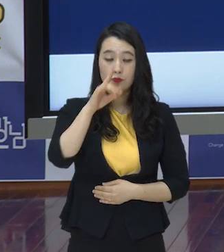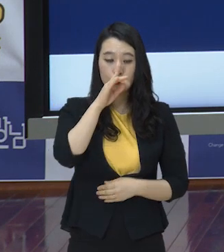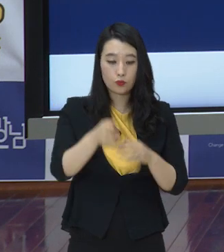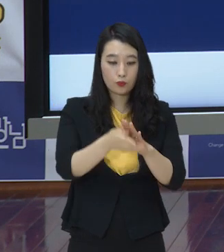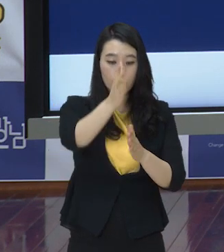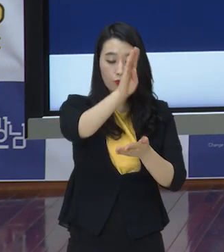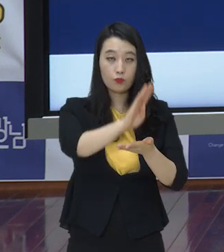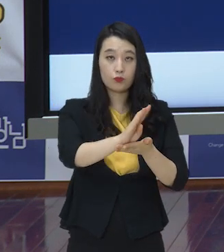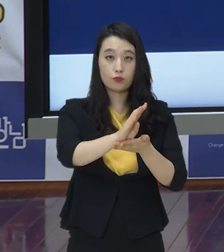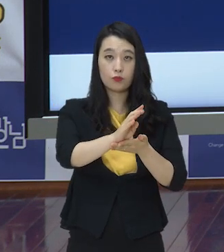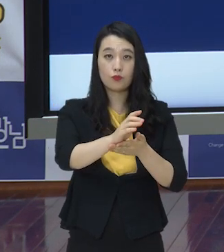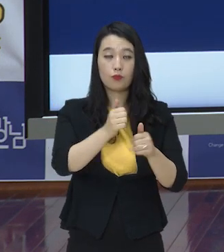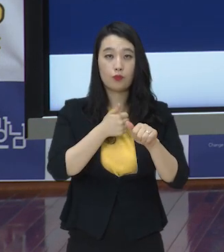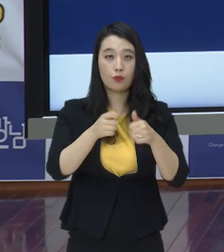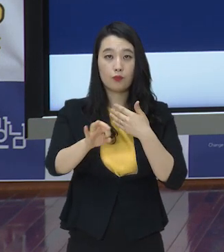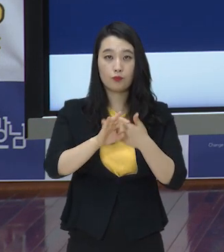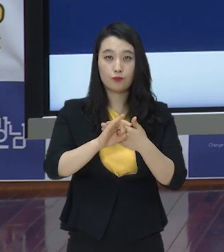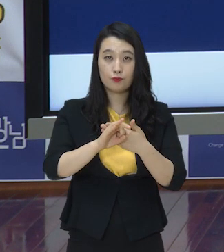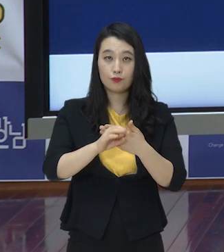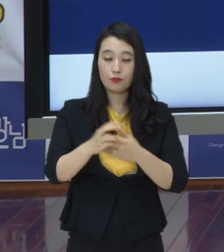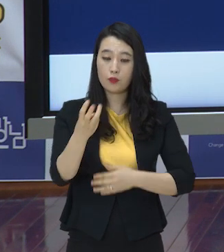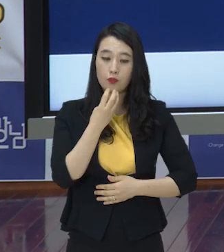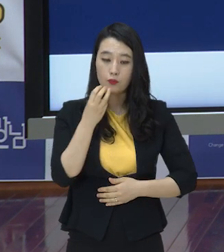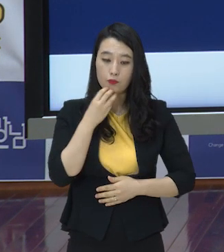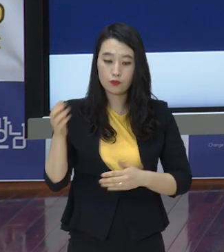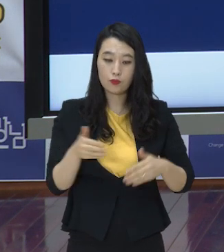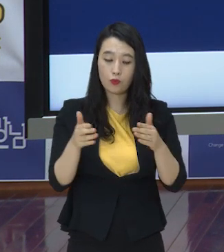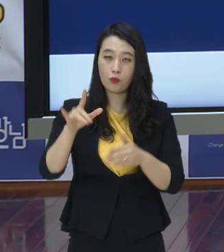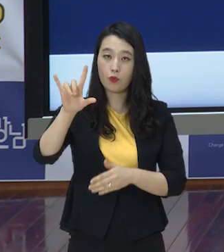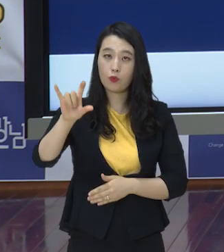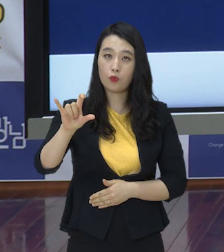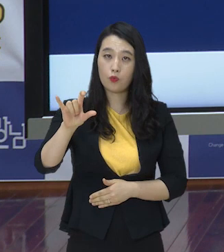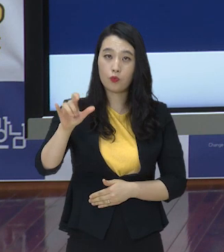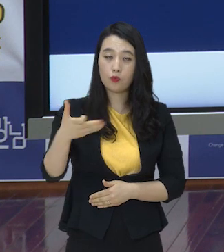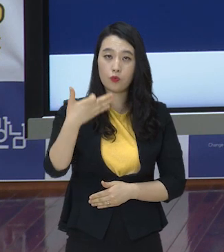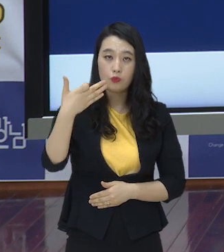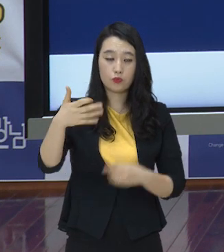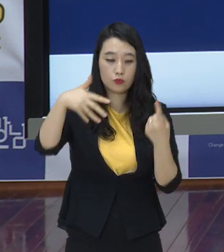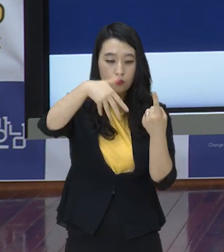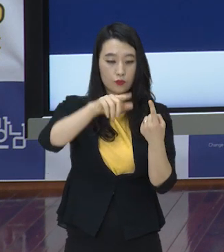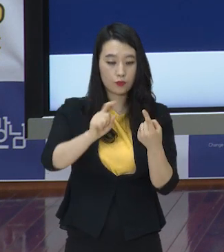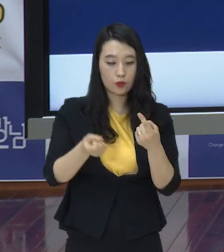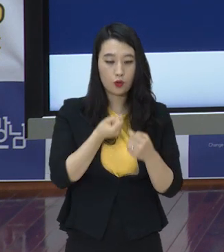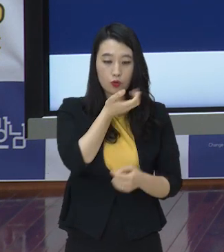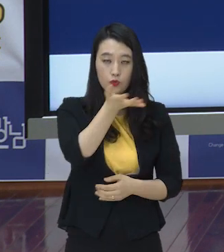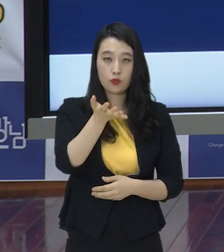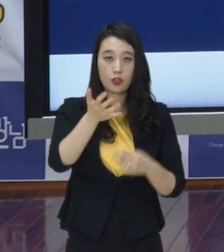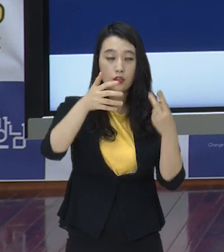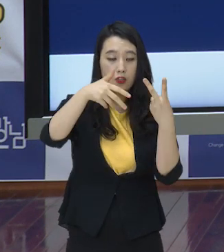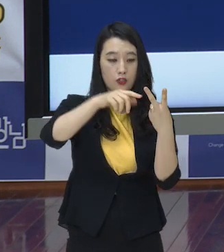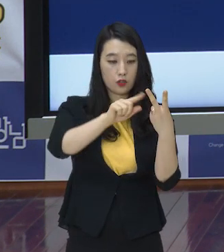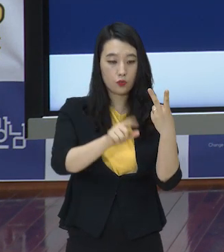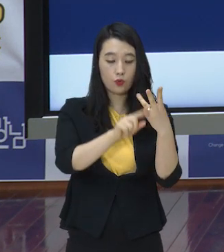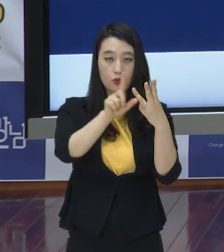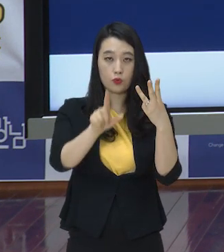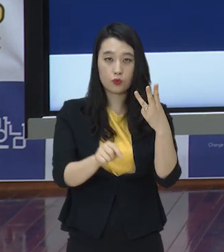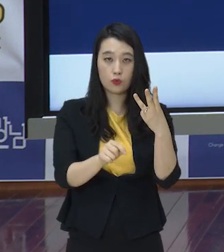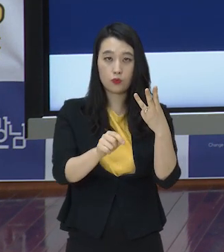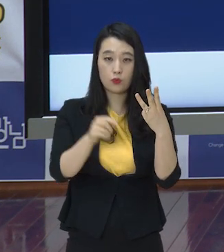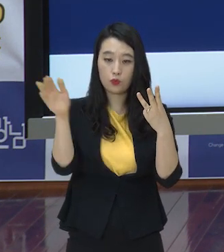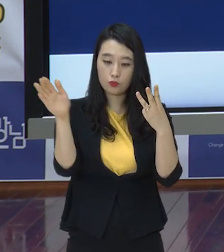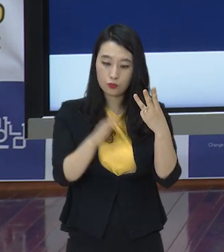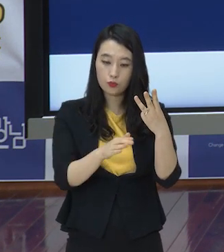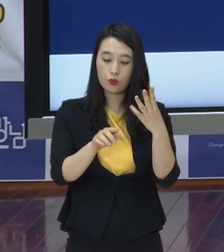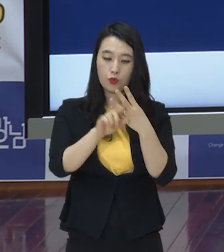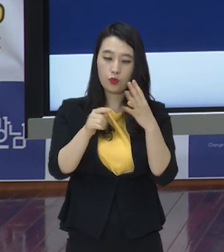중앙방역대책본부에 따르면 수도권의 경우 코로나19 1차 유행이 2, 3월에 걸쳐 4월까지